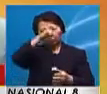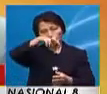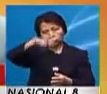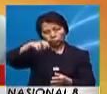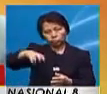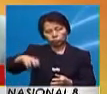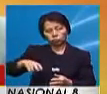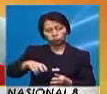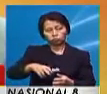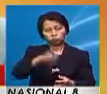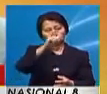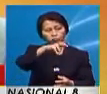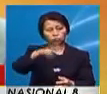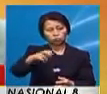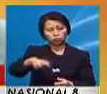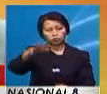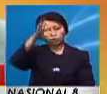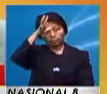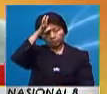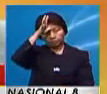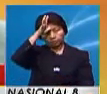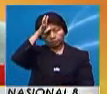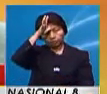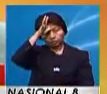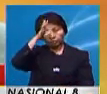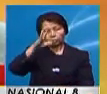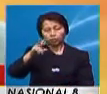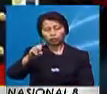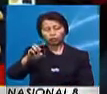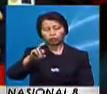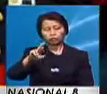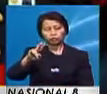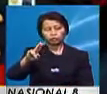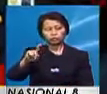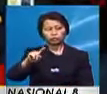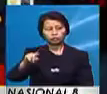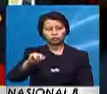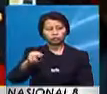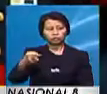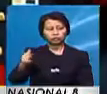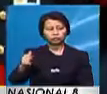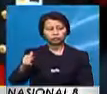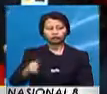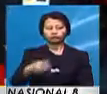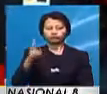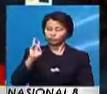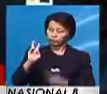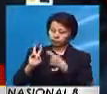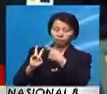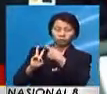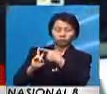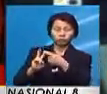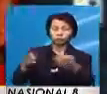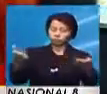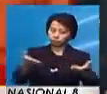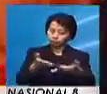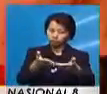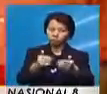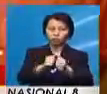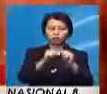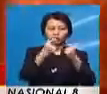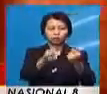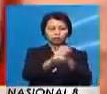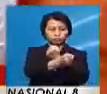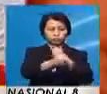oleh Bapak Norizan Saad. Kedua-duanya sebelum itu dipertemukan dengan